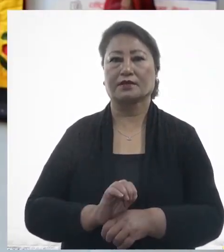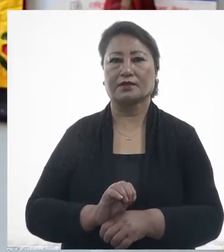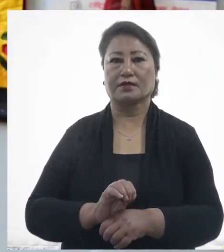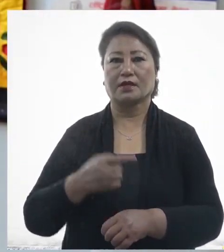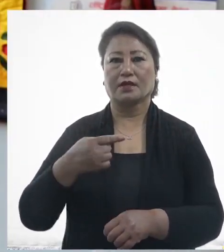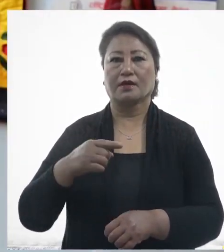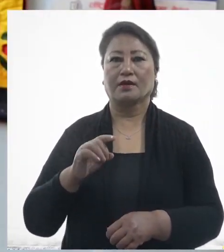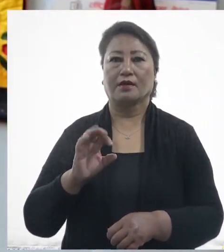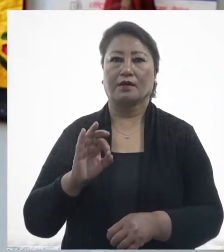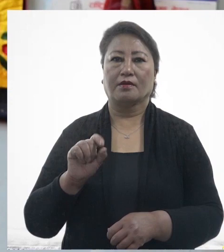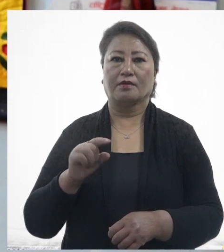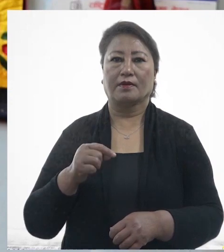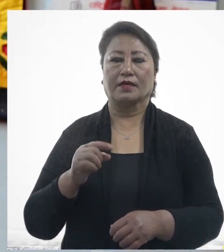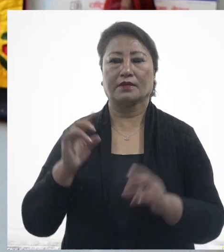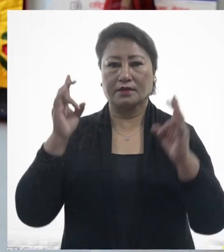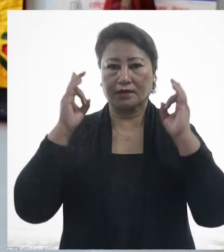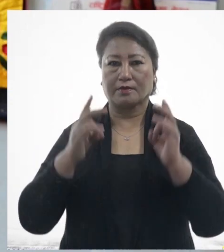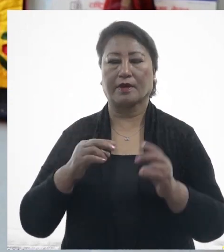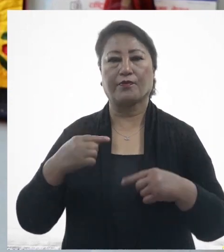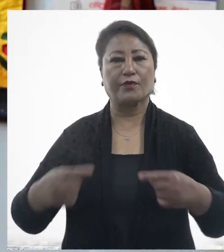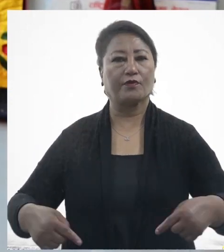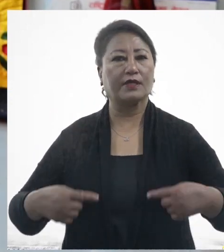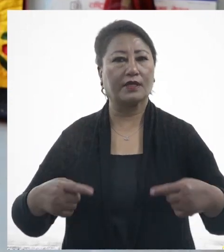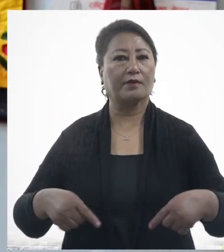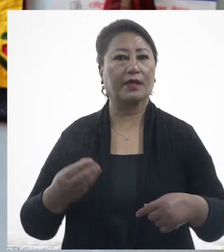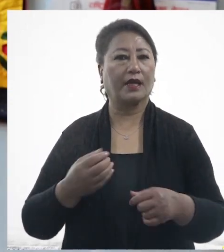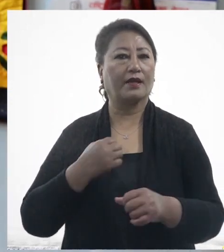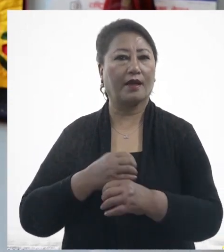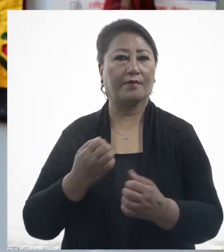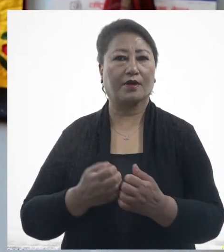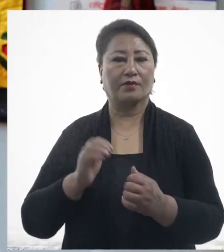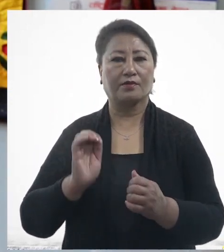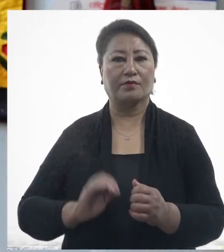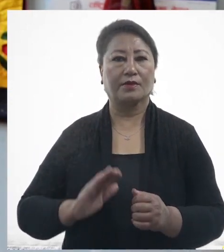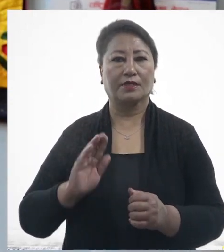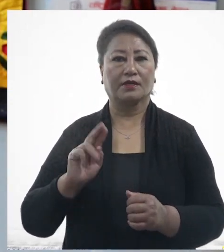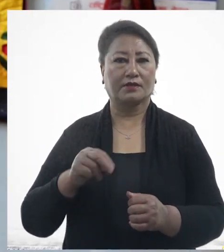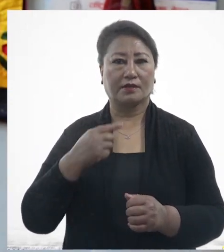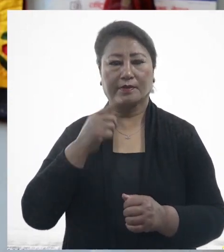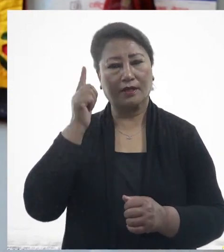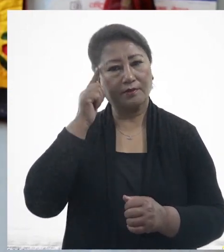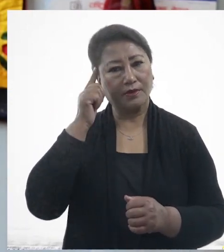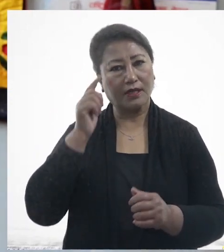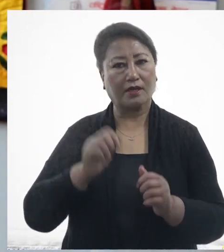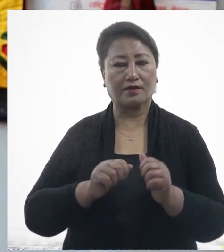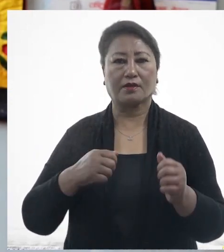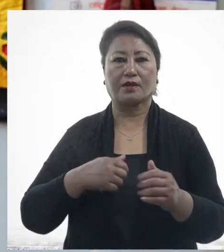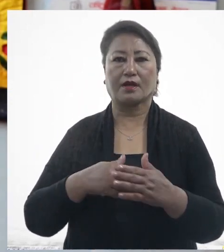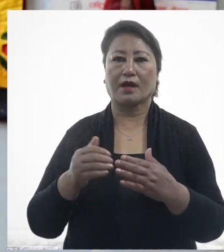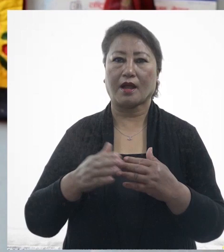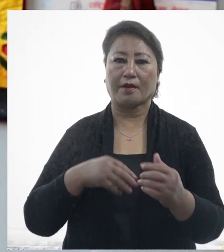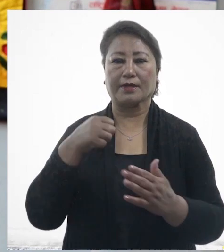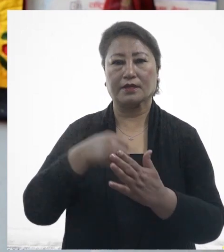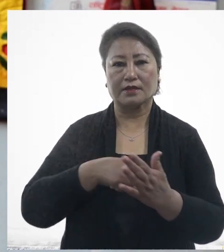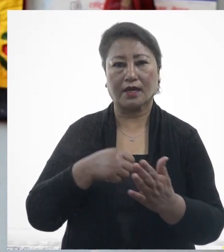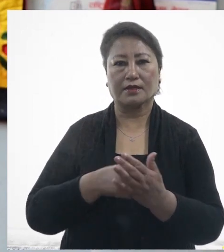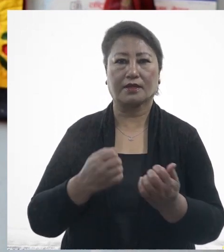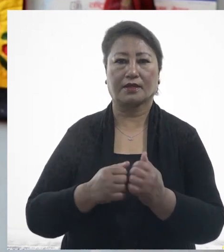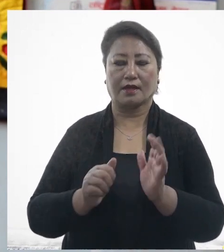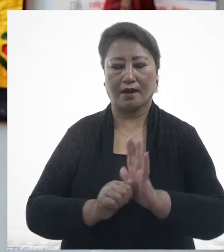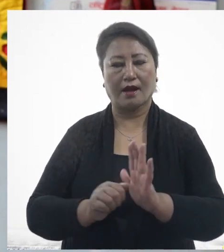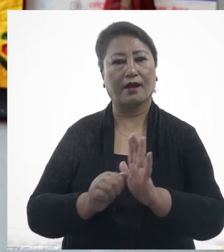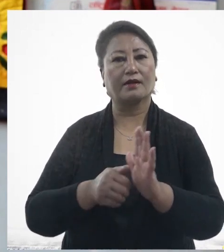शेर्पा उचेरमा नै बसेर के गर्नुपर्छ भन्ने सोचका साथ आफै सङ्घर्ष गर्दै गएँ अगाडि बढ्दै